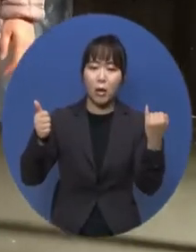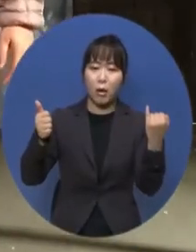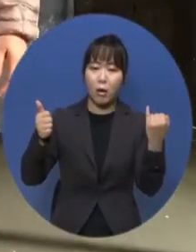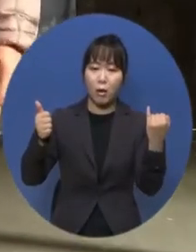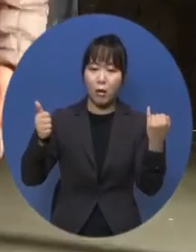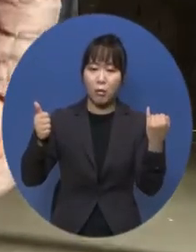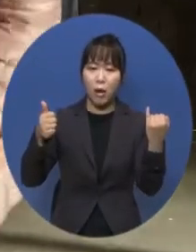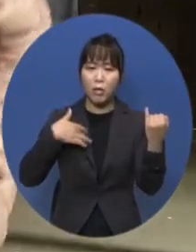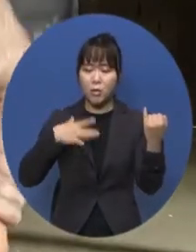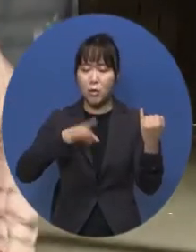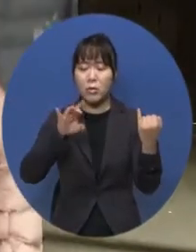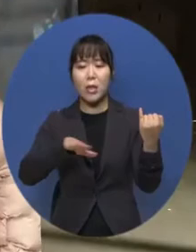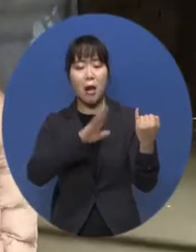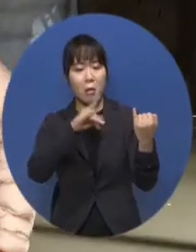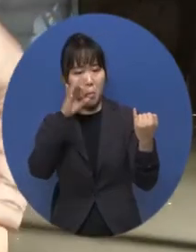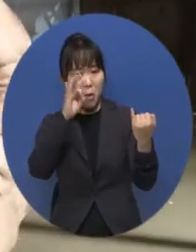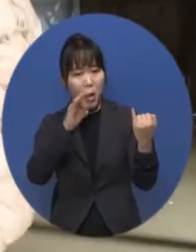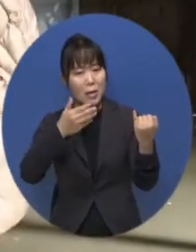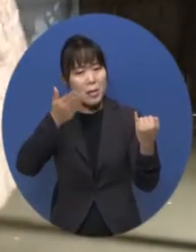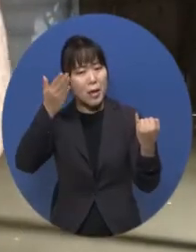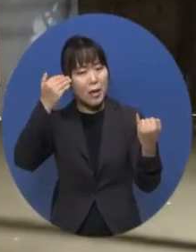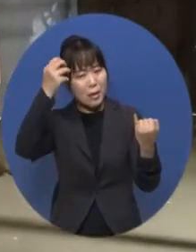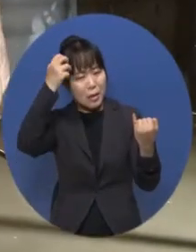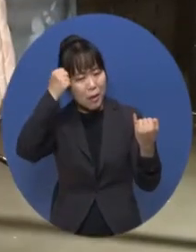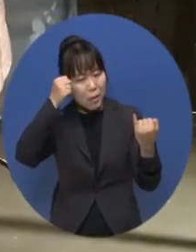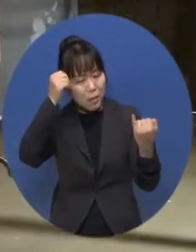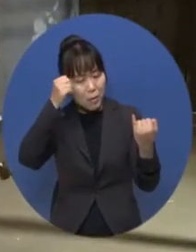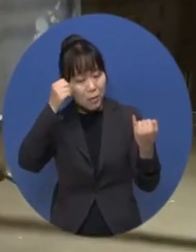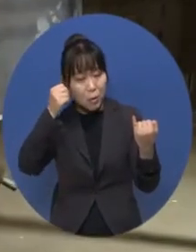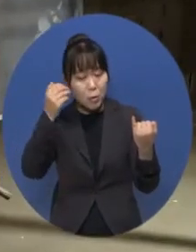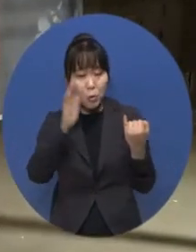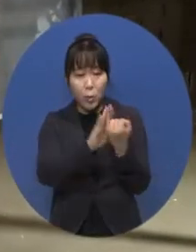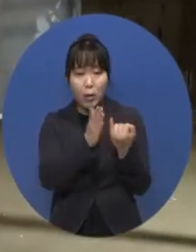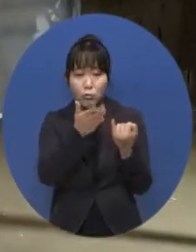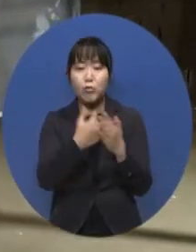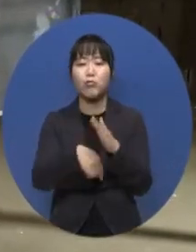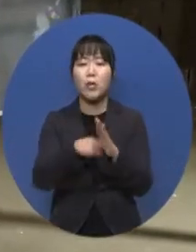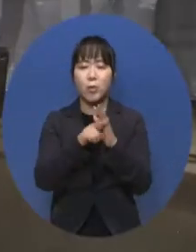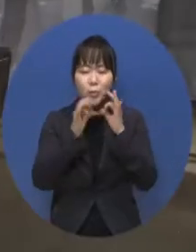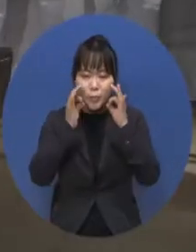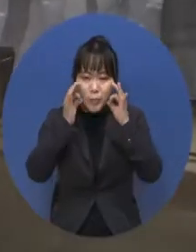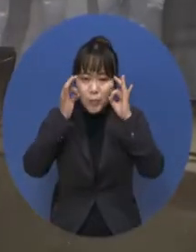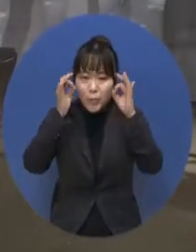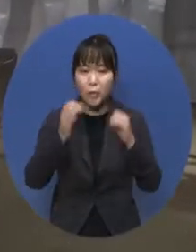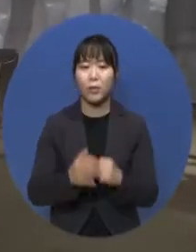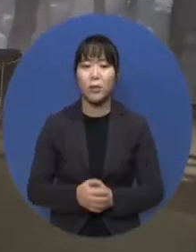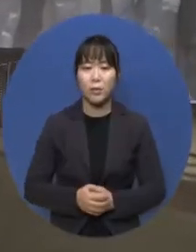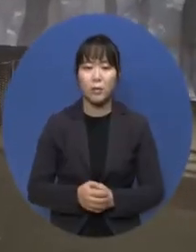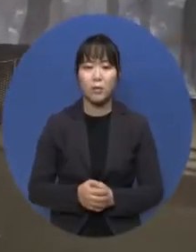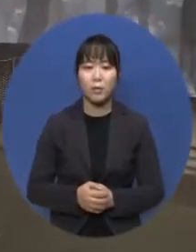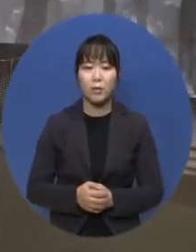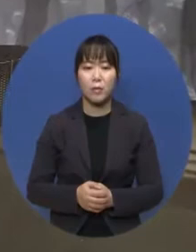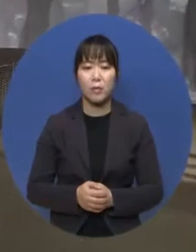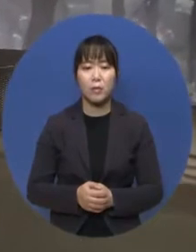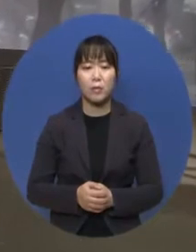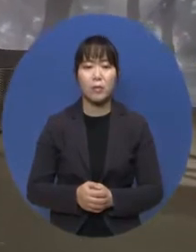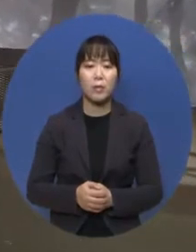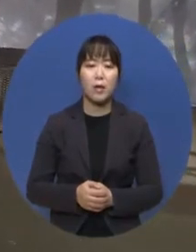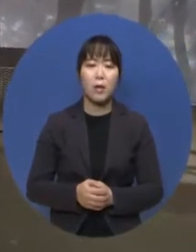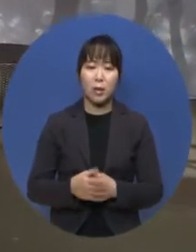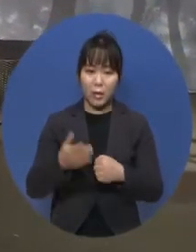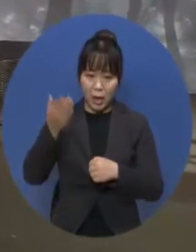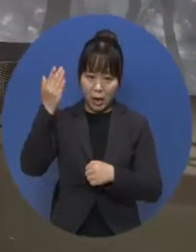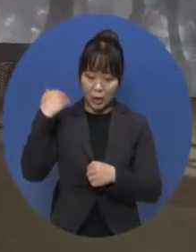알아보고 옛 기억을 되찾아주기 위해 정성을 다하게 됩니다. 소싯적 이들은 같은